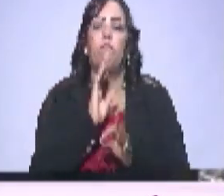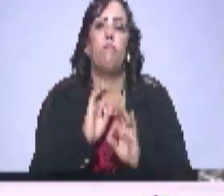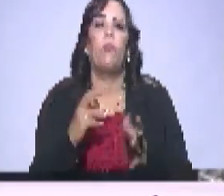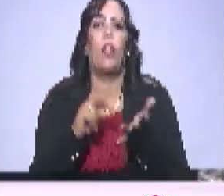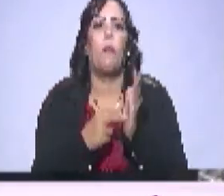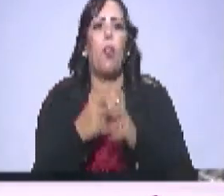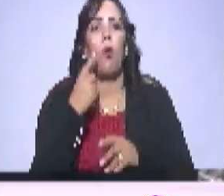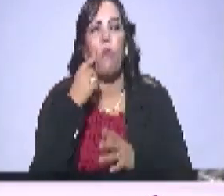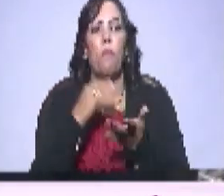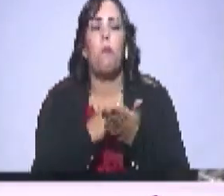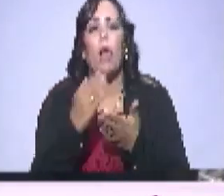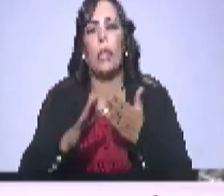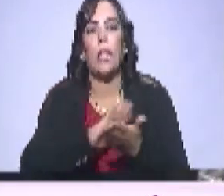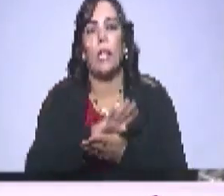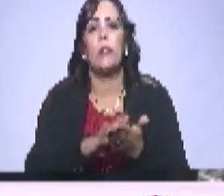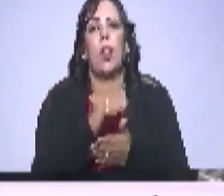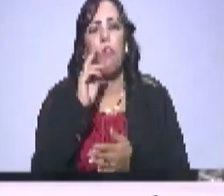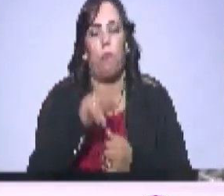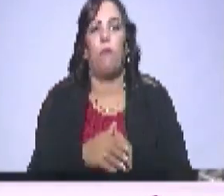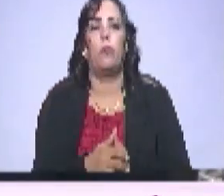بس انا هعملها كده وبعدين اخد اغسلها يعني.